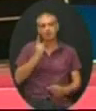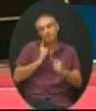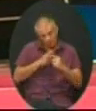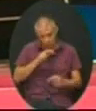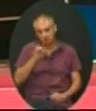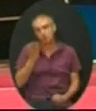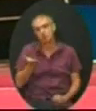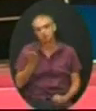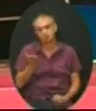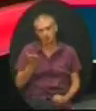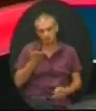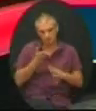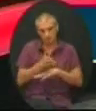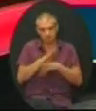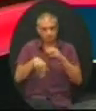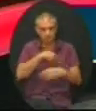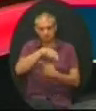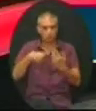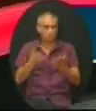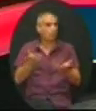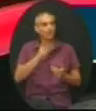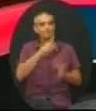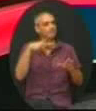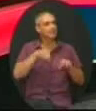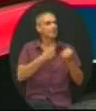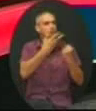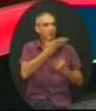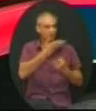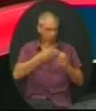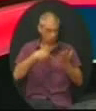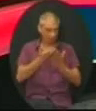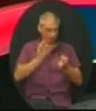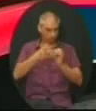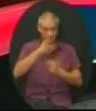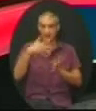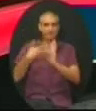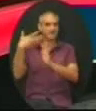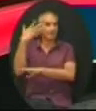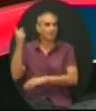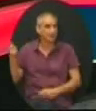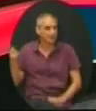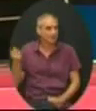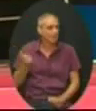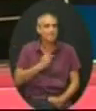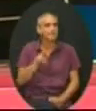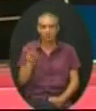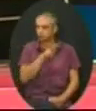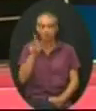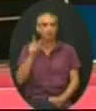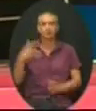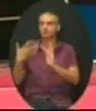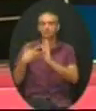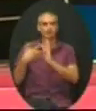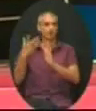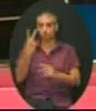בדיוק העניין שמכניס אותו לכלום. מנדלבליט הכשיל אותו? לא הכשיל אותו. מבקר המדינה הכשיל אותו? לא, יש. מבקר המדינה עם